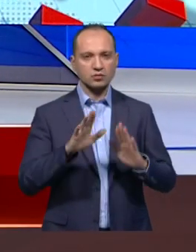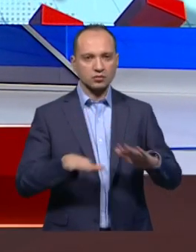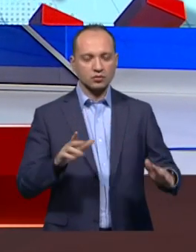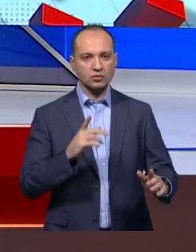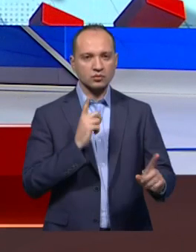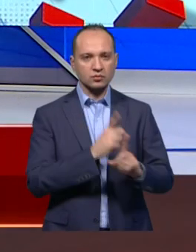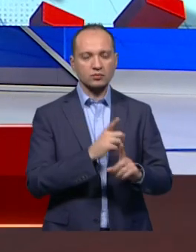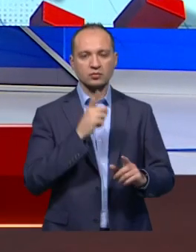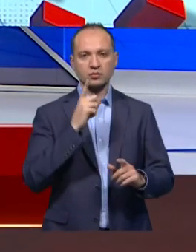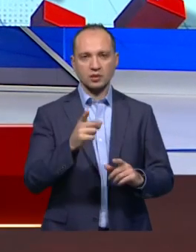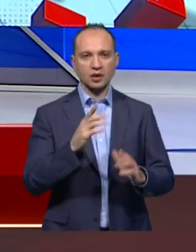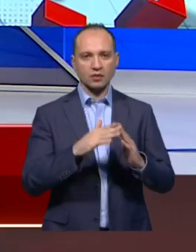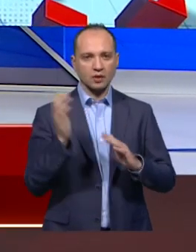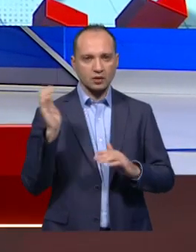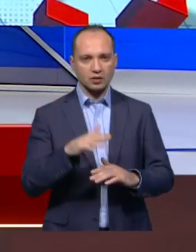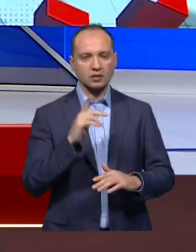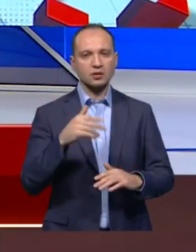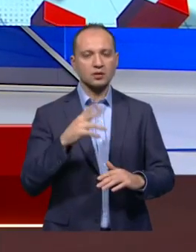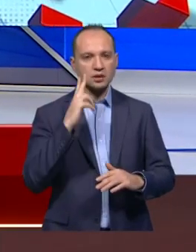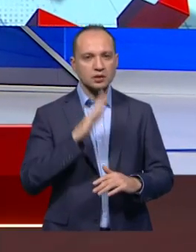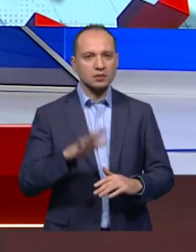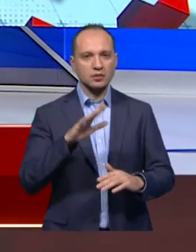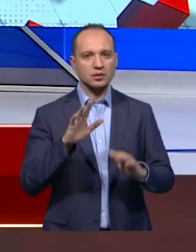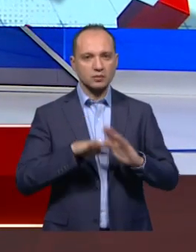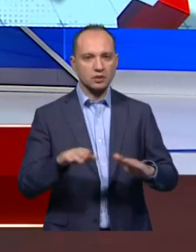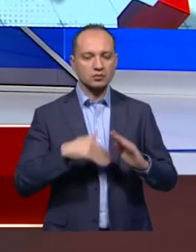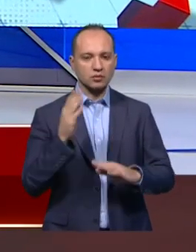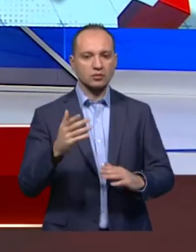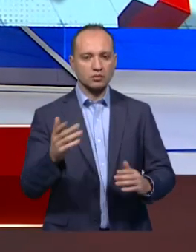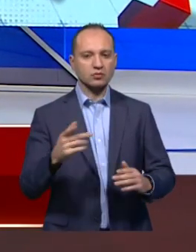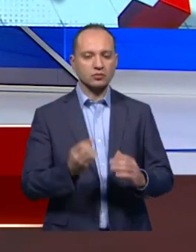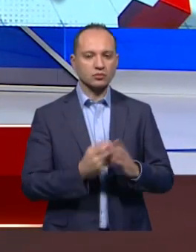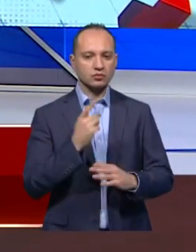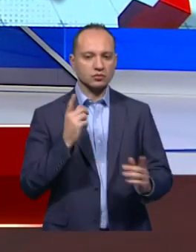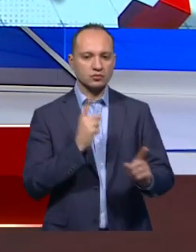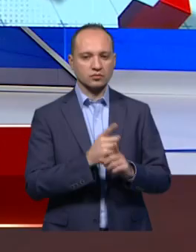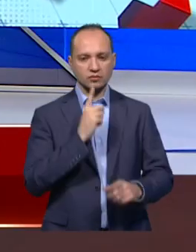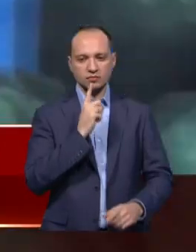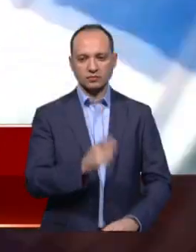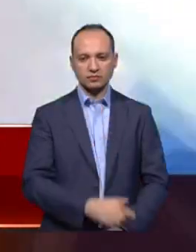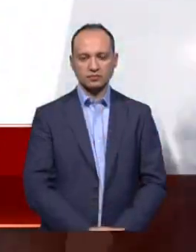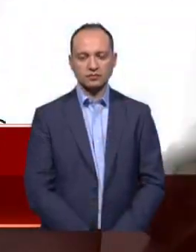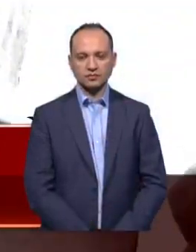giyin çocuğumuza teması da eve gelir gelmez değil temizliğinizi tamamladıktan sonra kurun